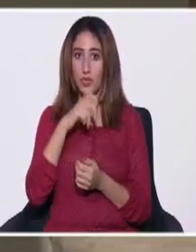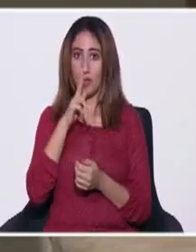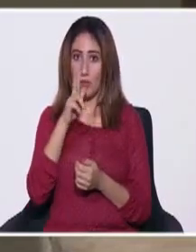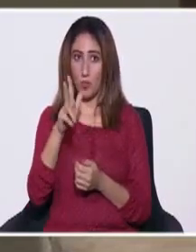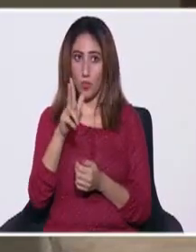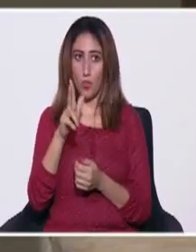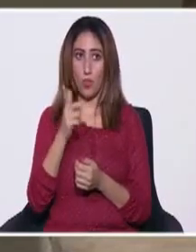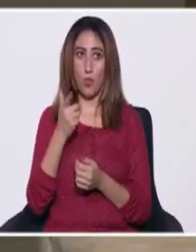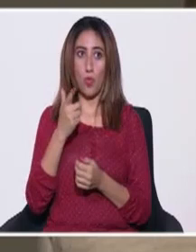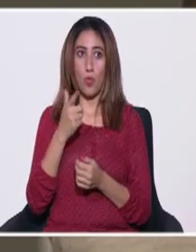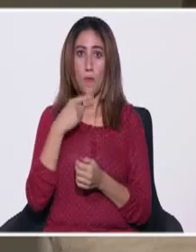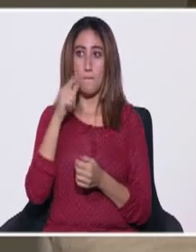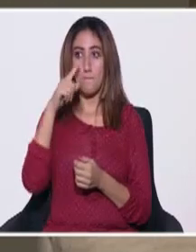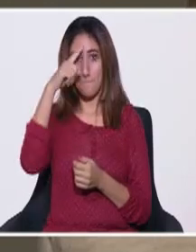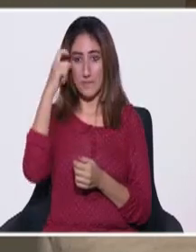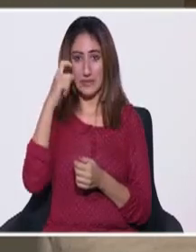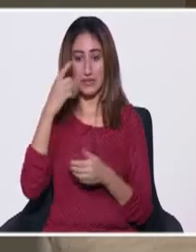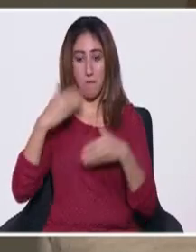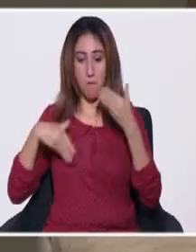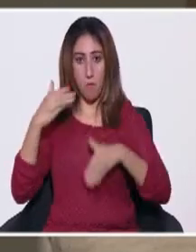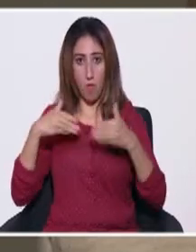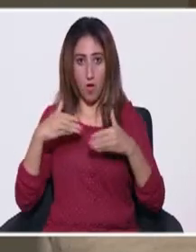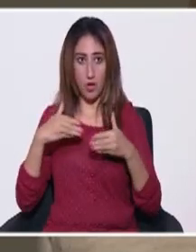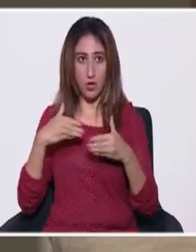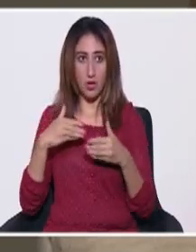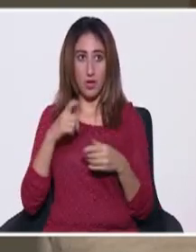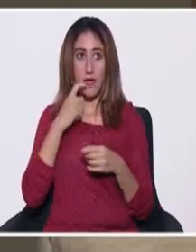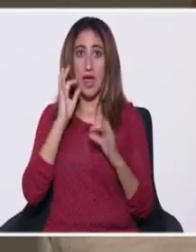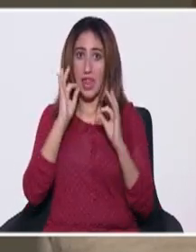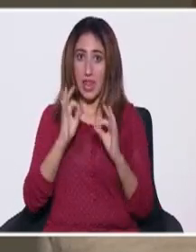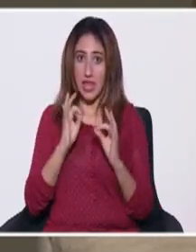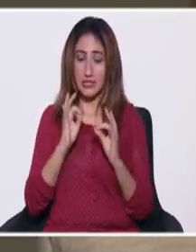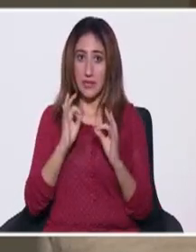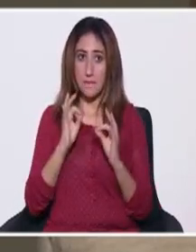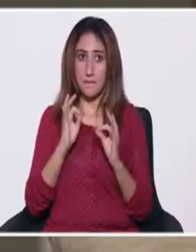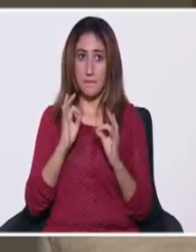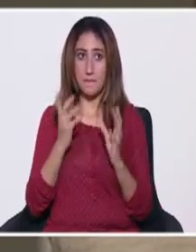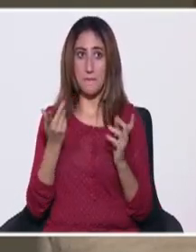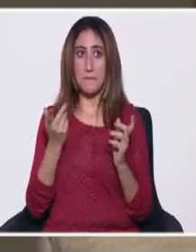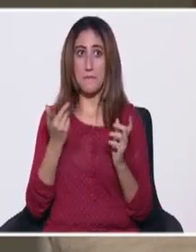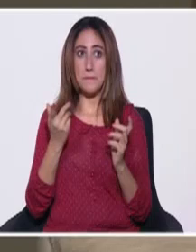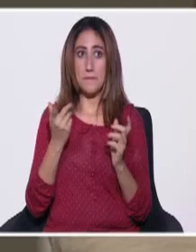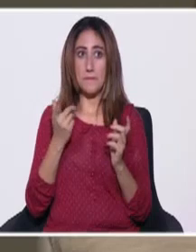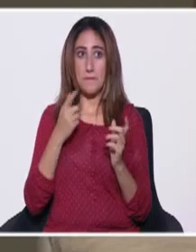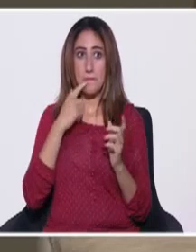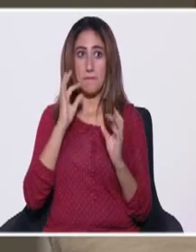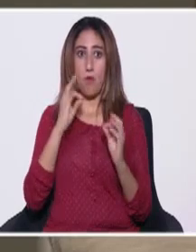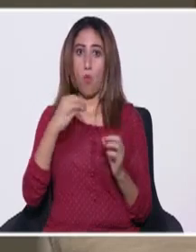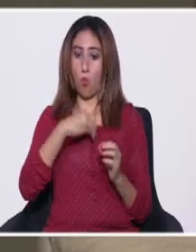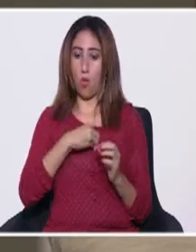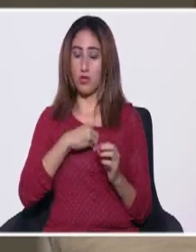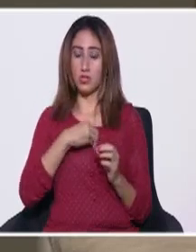لديه ظروف خاصة أو إعاقة يعني، إنه عليك أن يعني تكون واثقا في